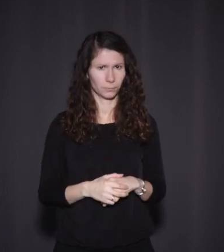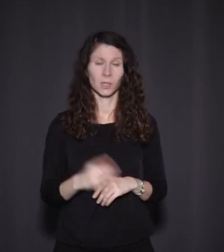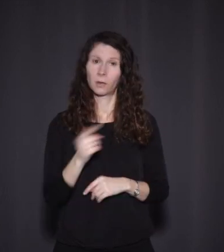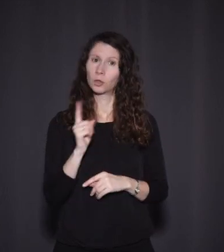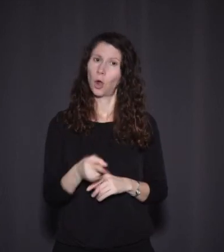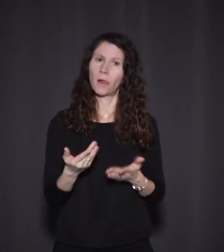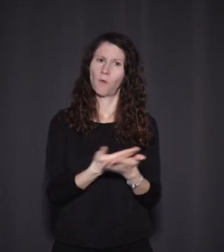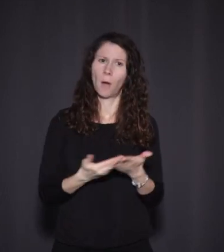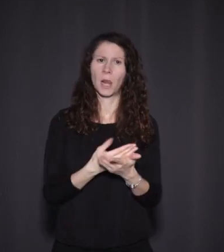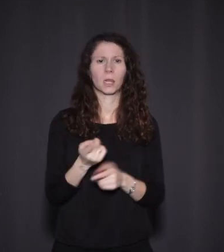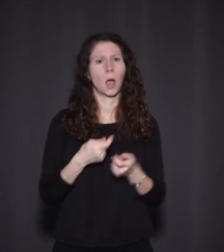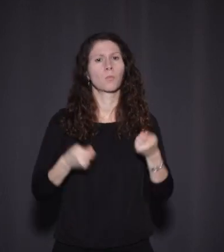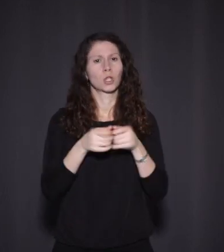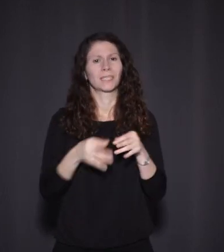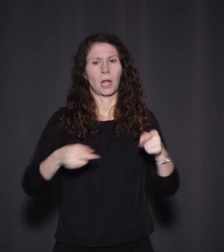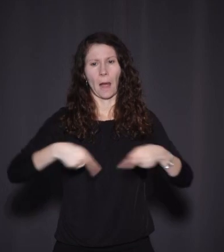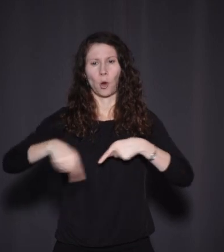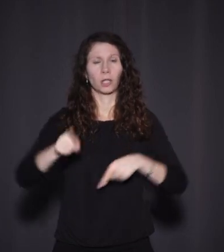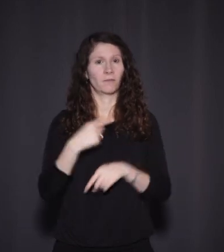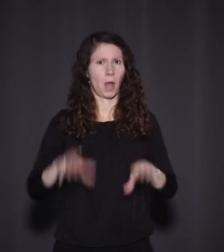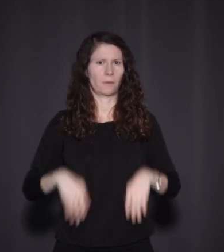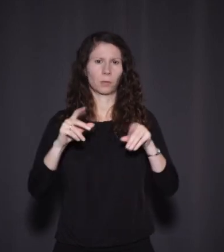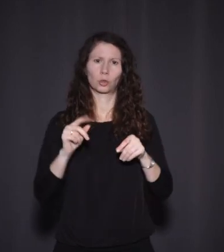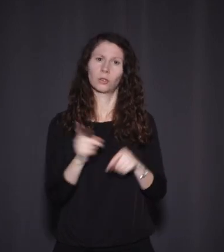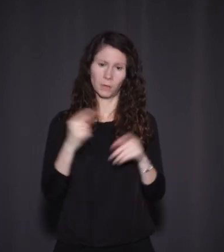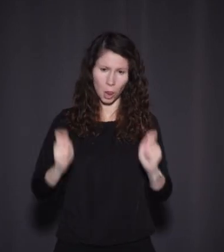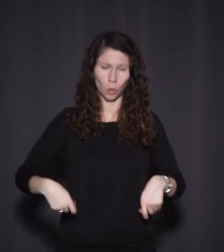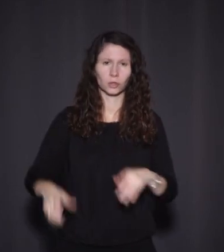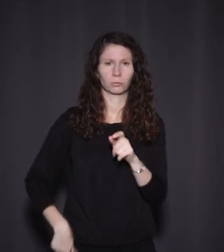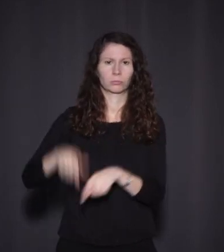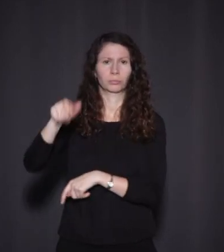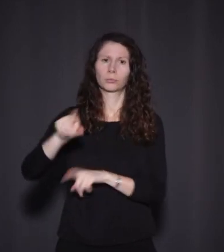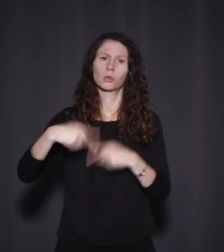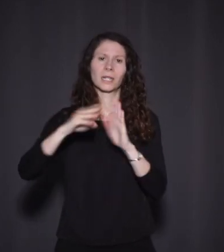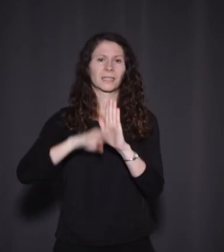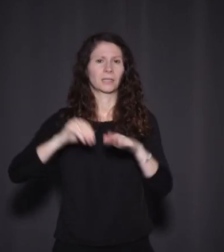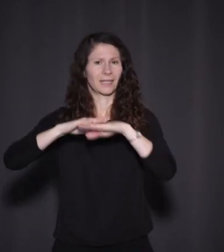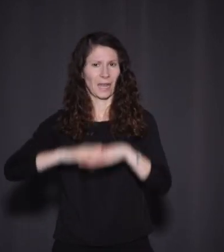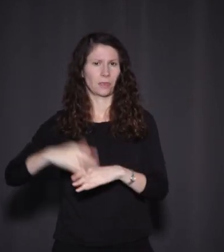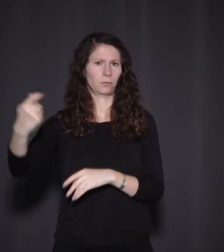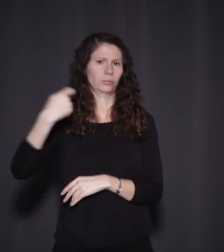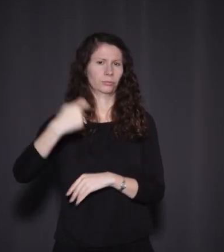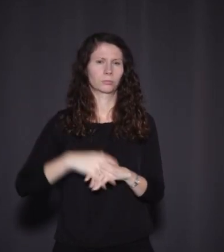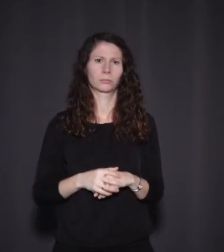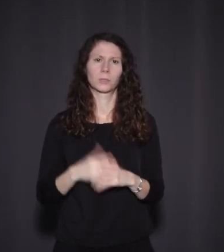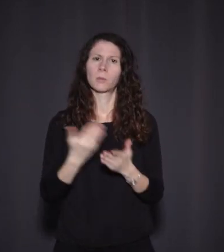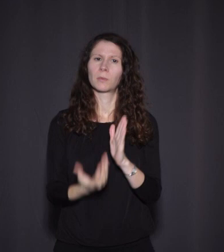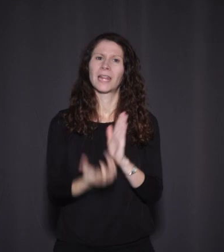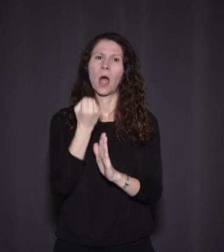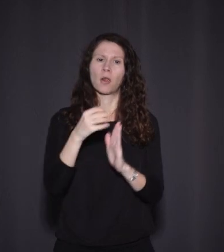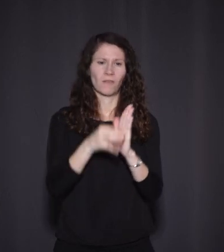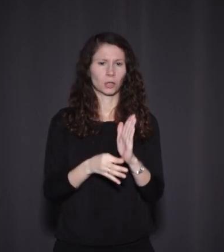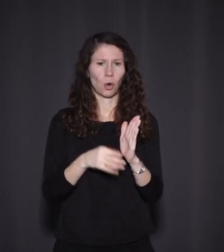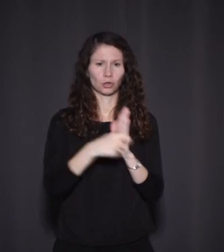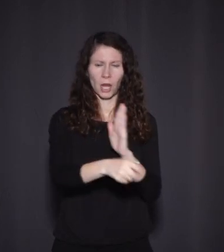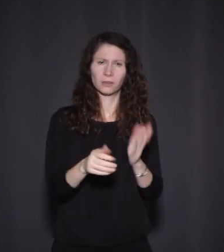dass wir Bundestagsabgeordneten damit beginnen, wir zahlen alle ein und kriegen dann auch aus der gesetzlichen Rente. Ich sage im Übrigen, dann wird sowas wie Nachholfaktor nie